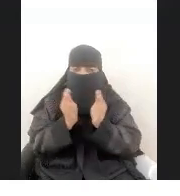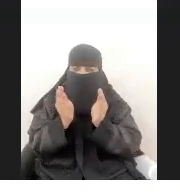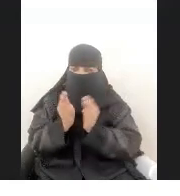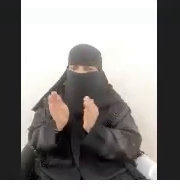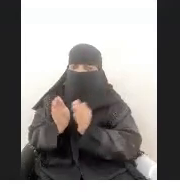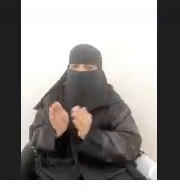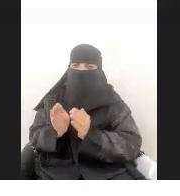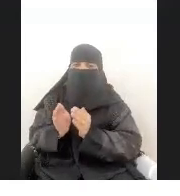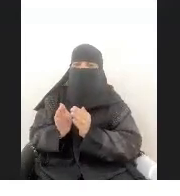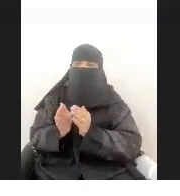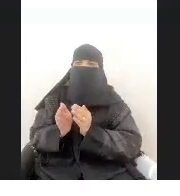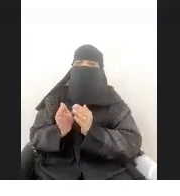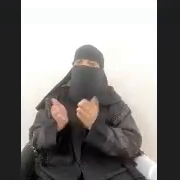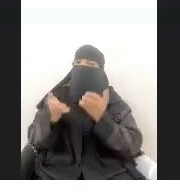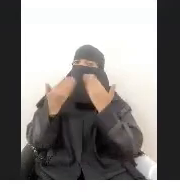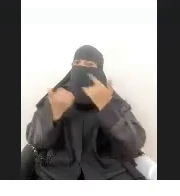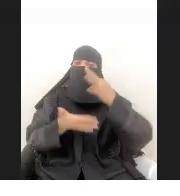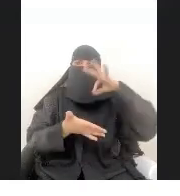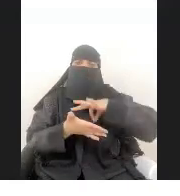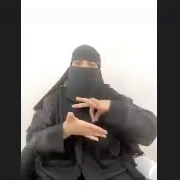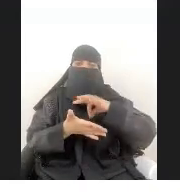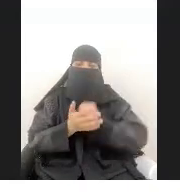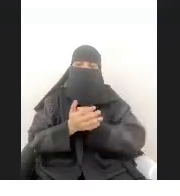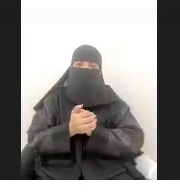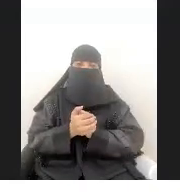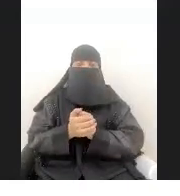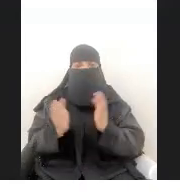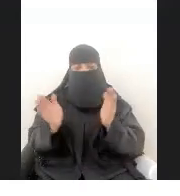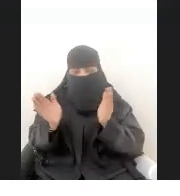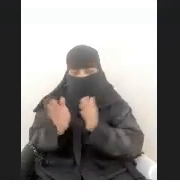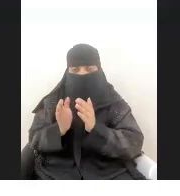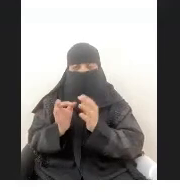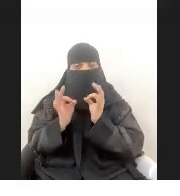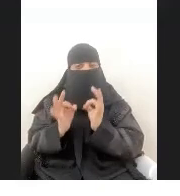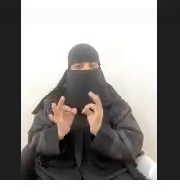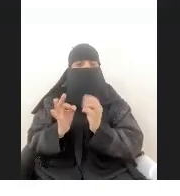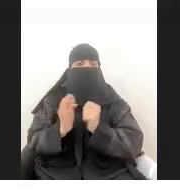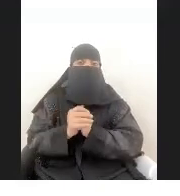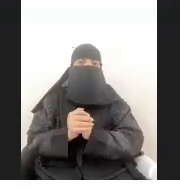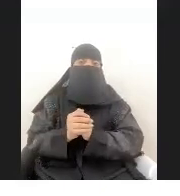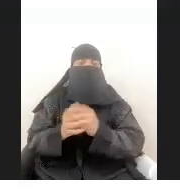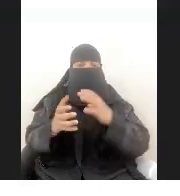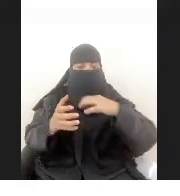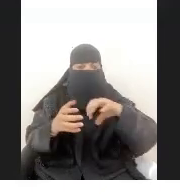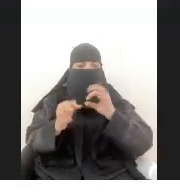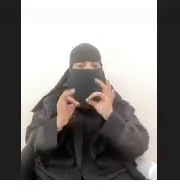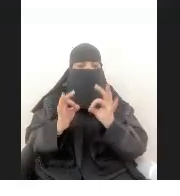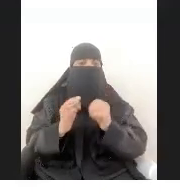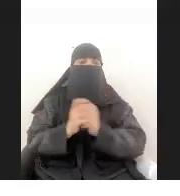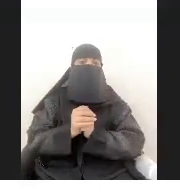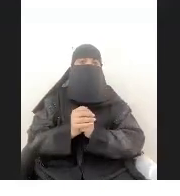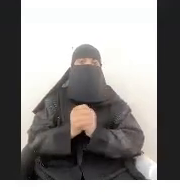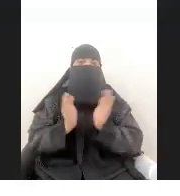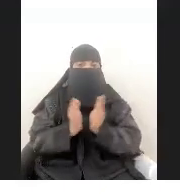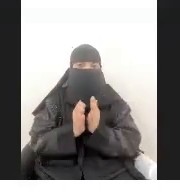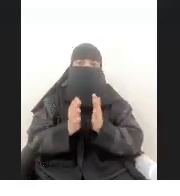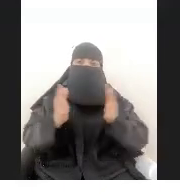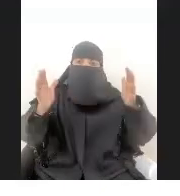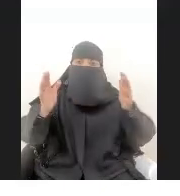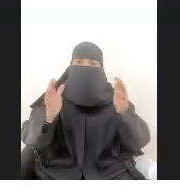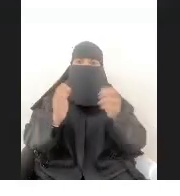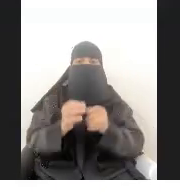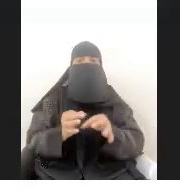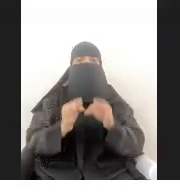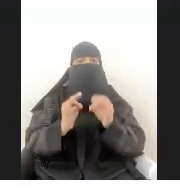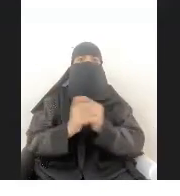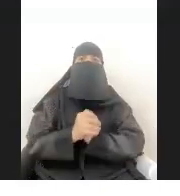معناها فانا وصلت الى اصغر وحده ممكن او اصغر تبسيط لهذا المحتوى داخل الوحده المصغره هذه. تراعي مبادئ